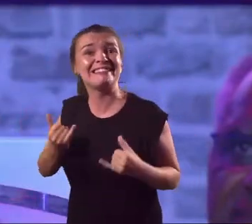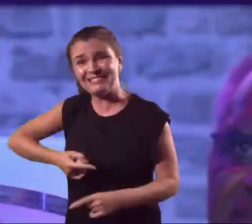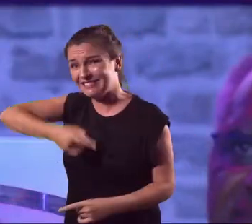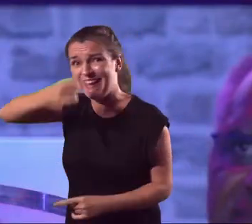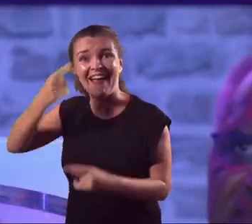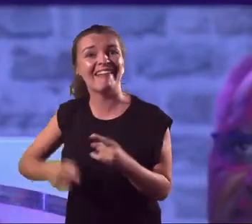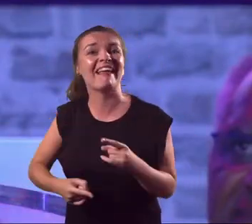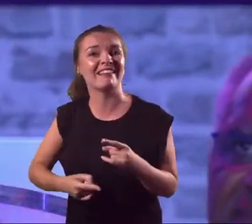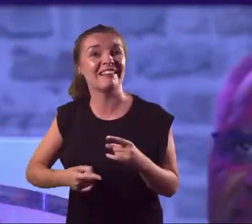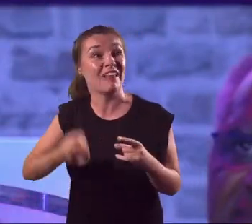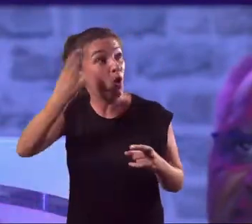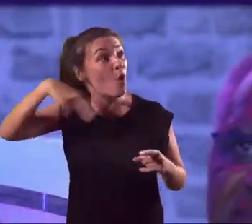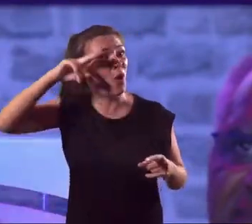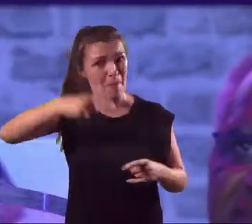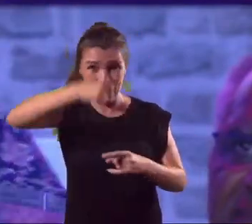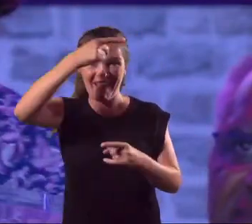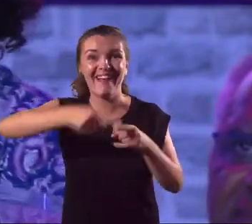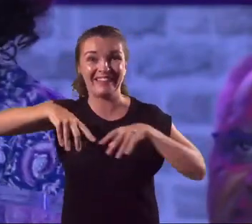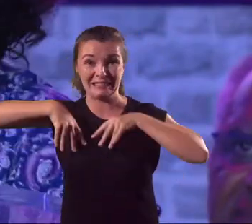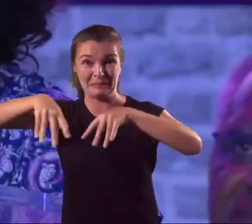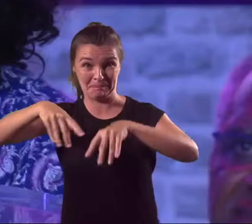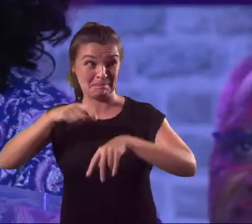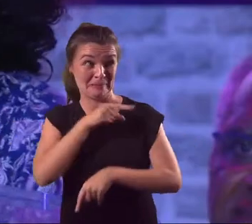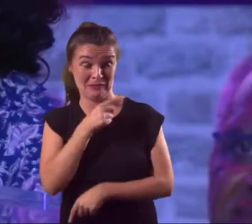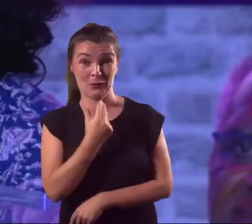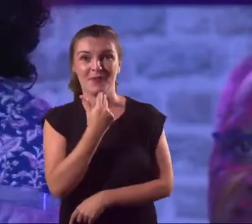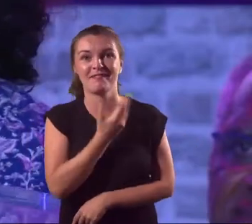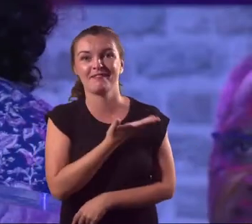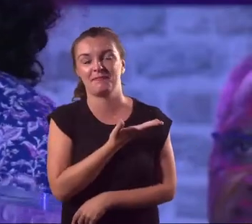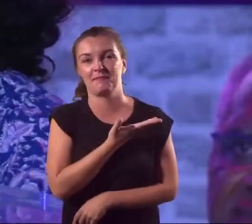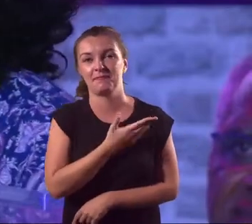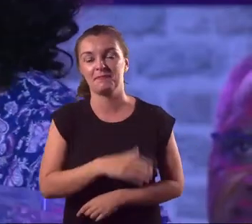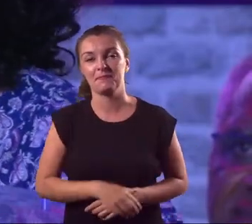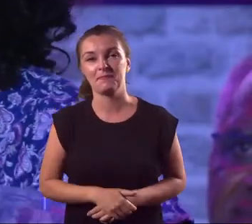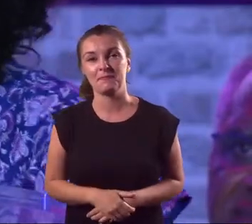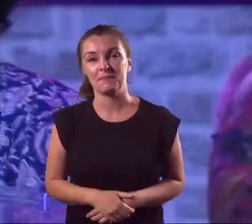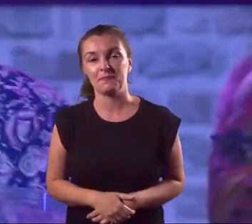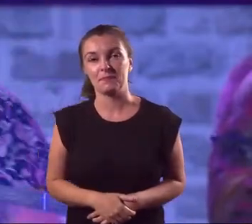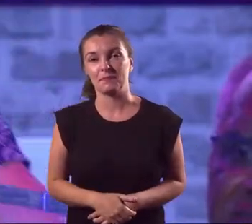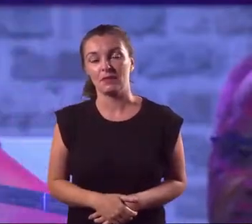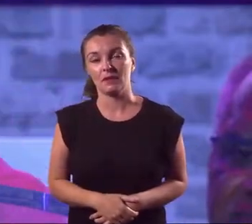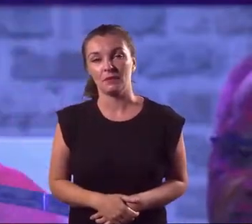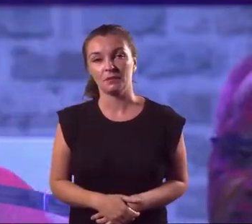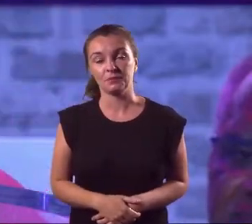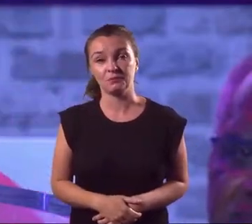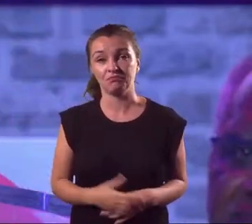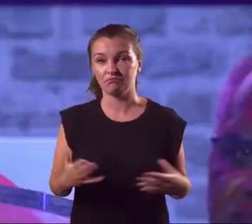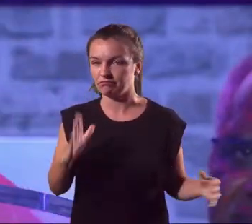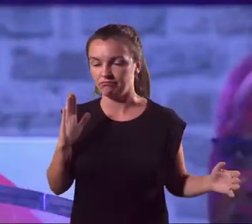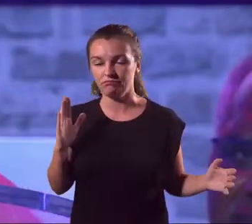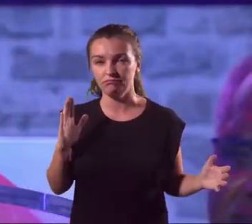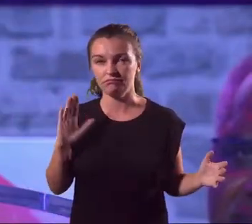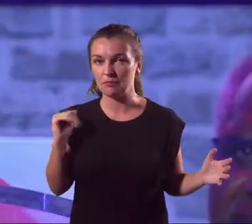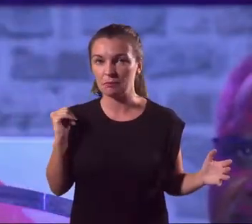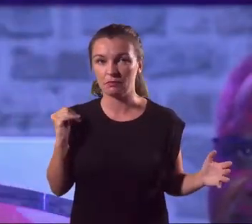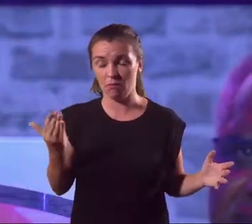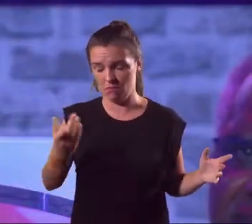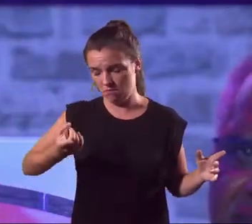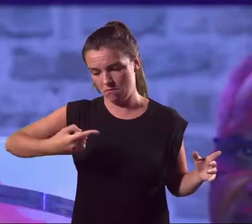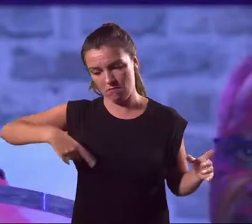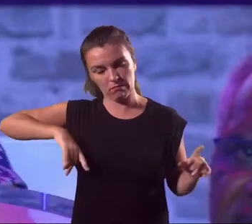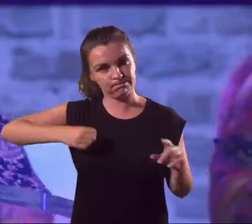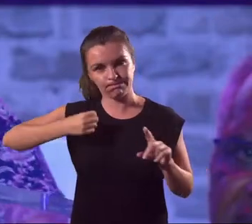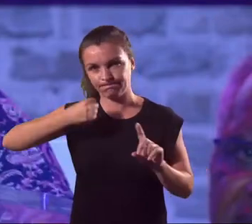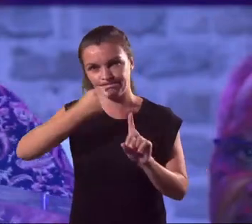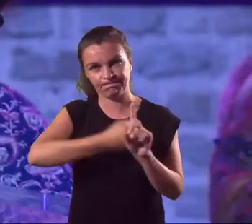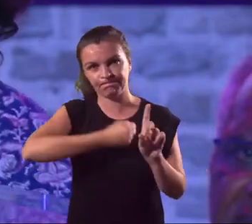sol européen. Voilà la raison, une des nombreuses raisons pour lesquelles nous continuerons de nous battre